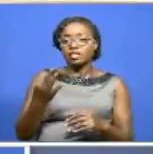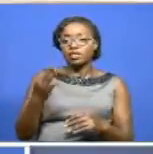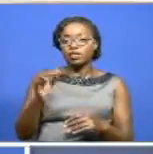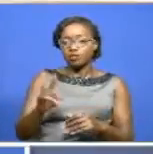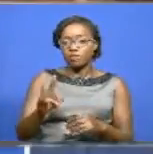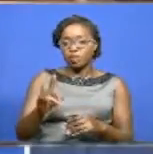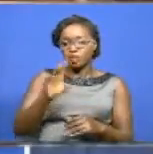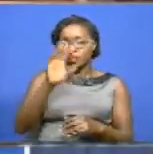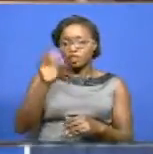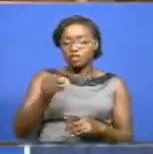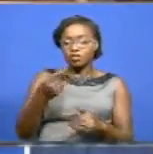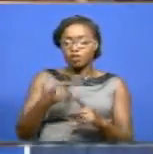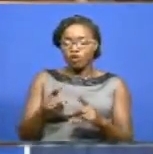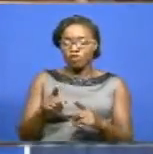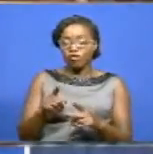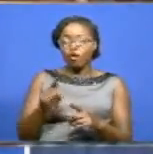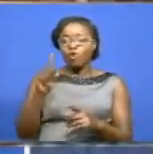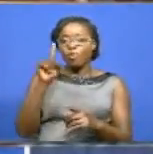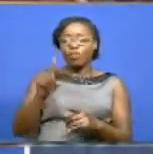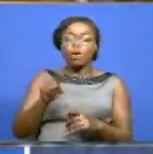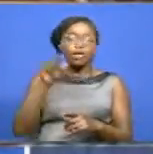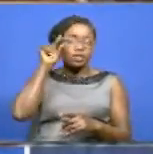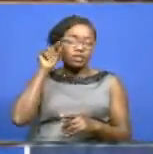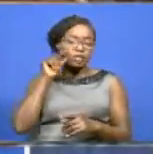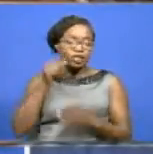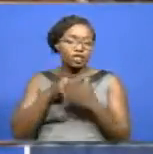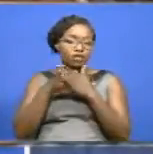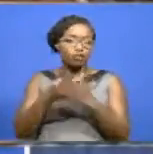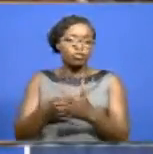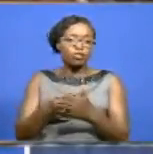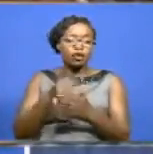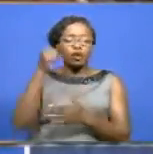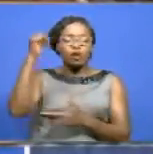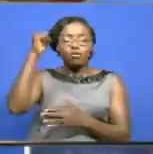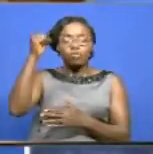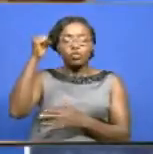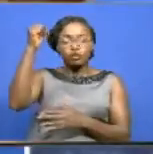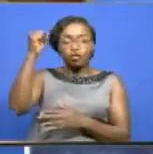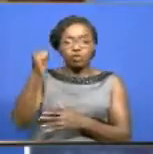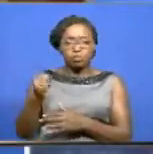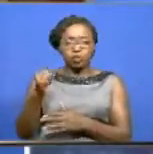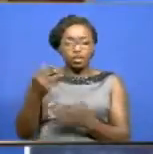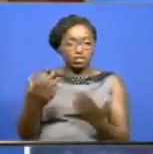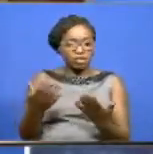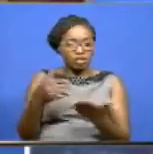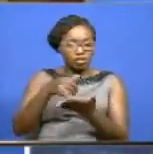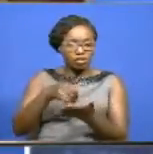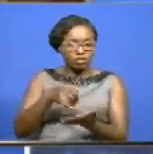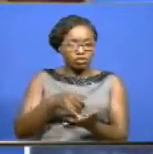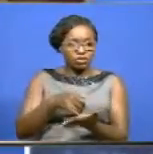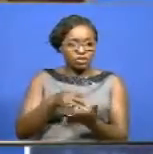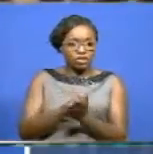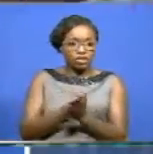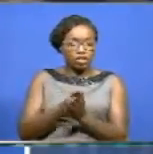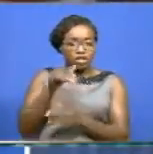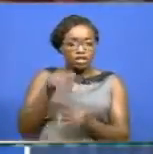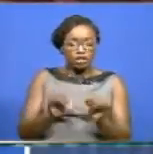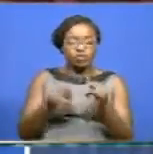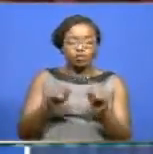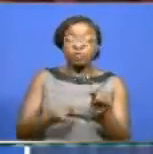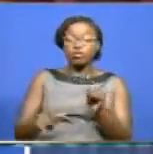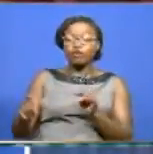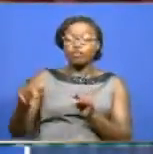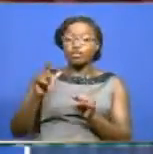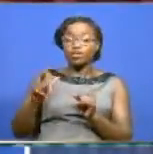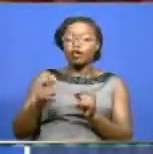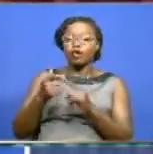jinsia moja. Hatua hiyo inanuia kulazimisha vyama vya kisiasa kuhusika katika utekelezwaji wa sheria hiyo